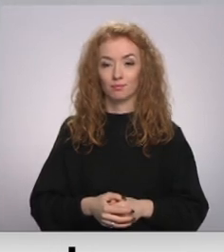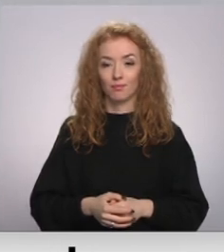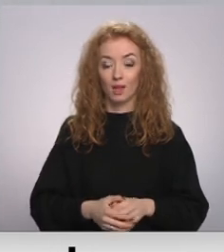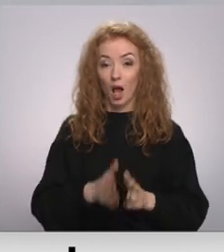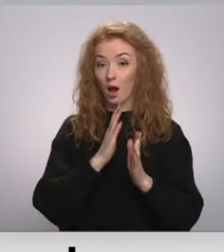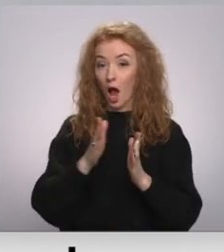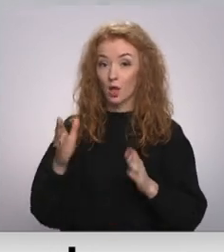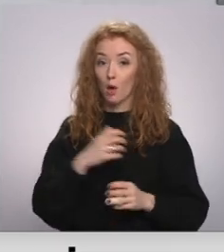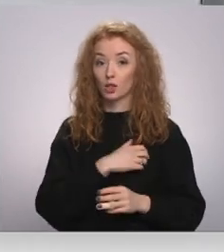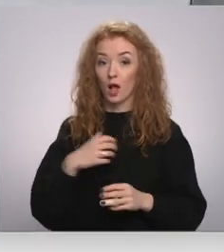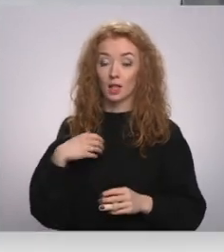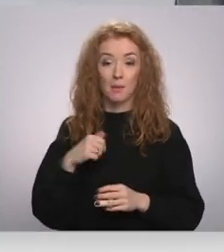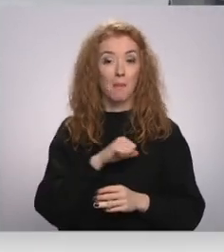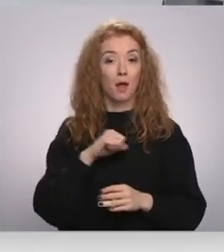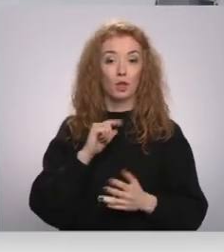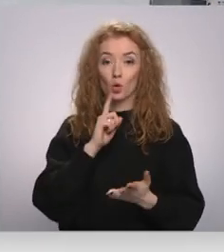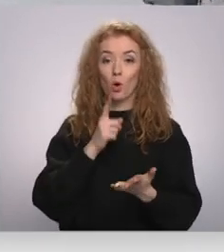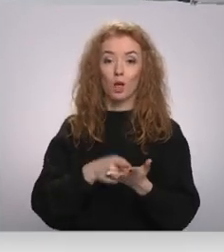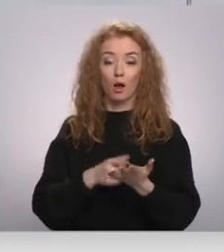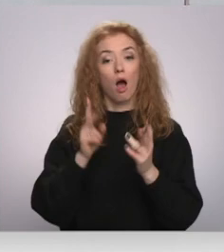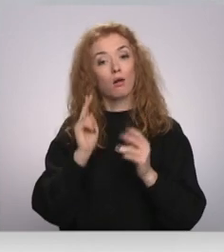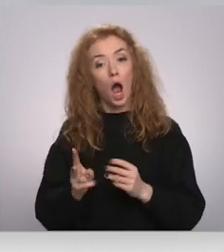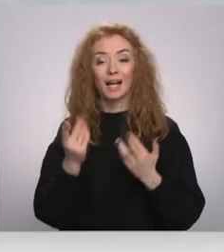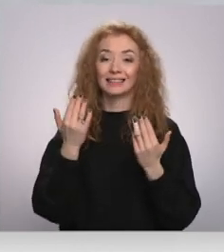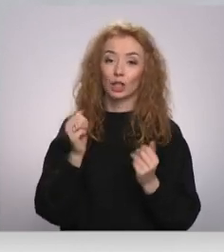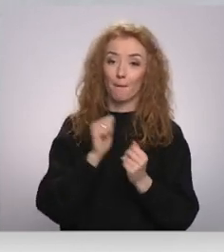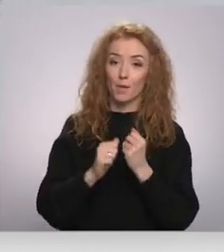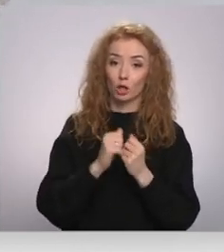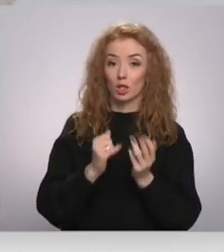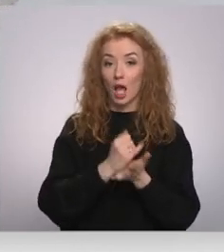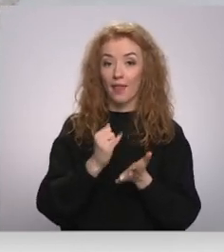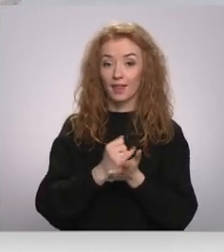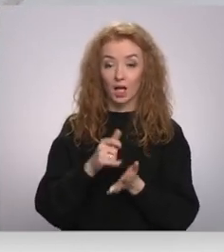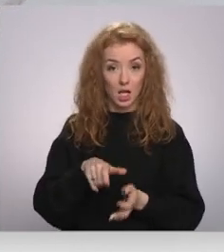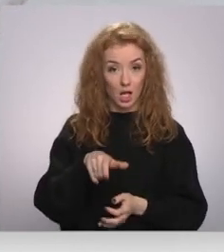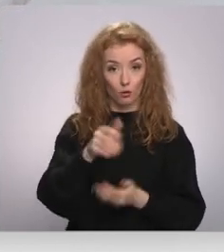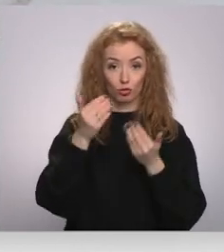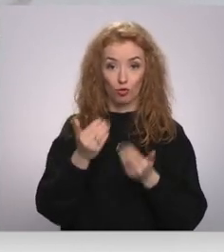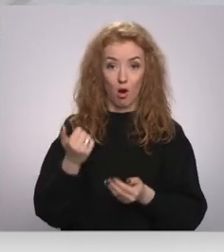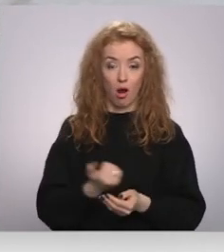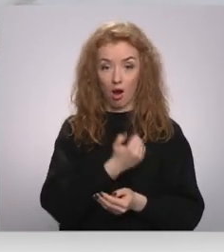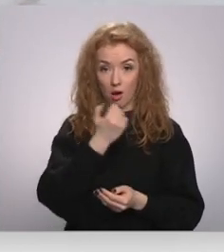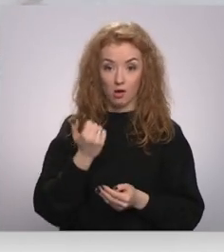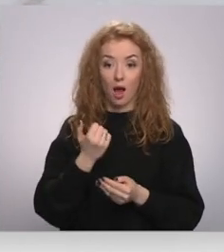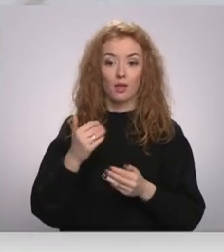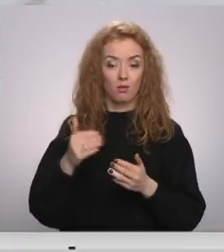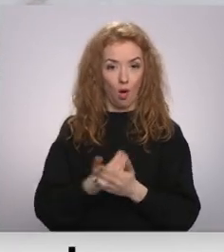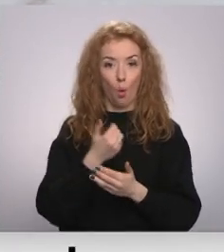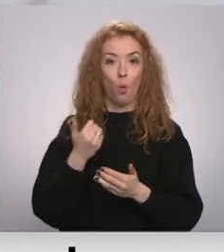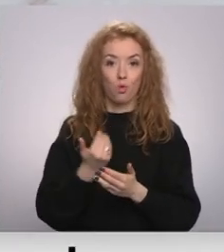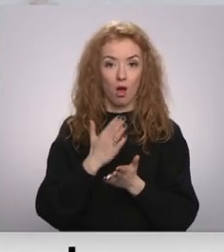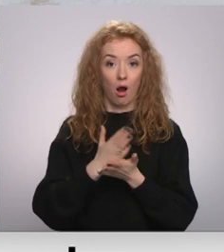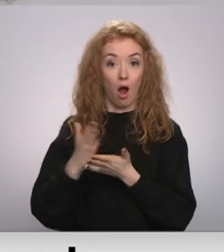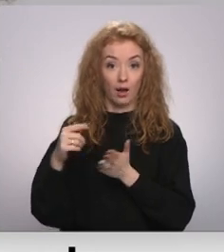Katra pašvaldība pati nosaka, kā un cik bieži jātīra ietves. Šogad galvaspilsētā gan darbu sāk jauna